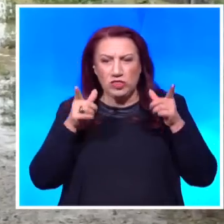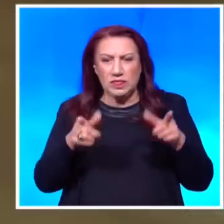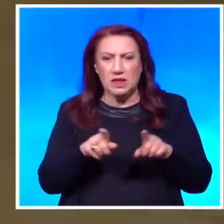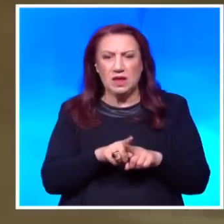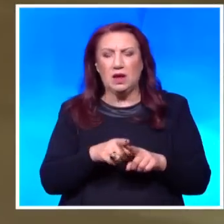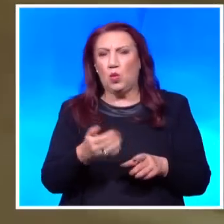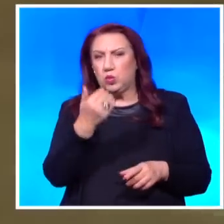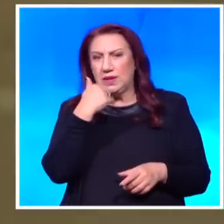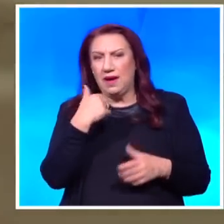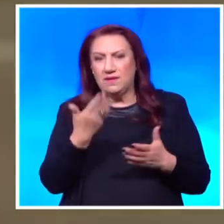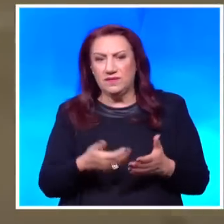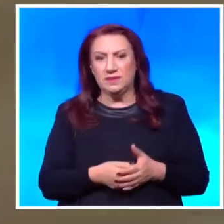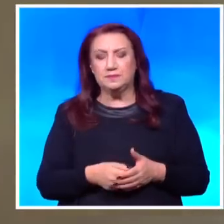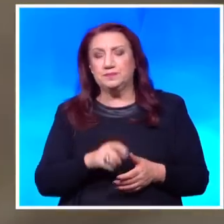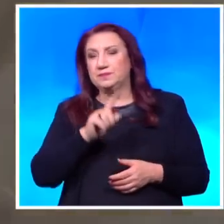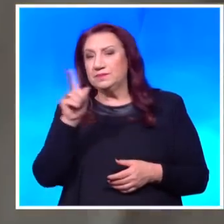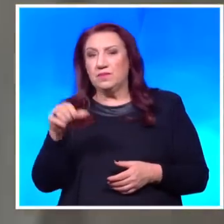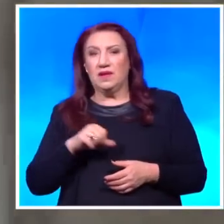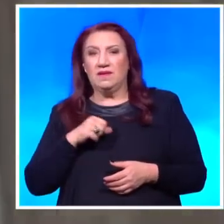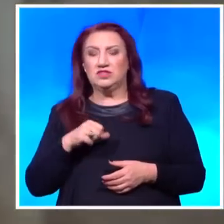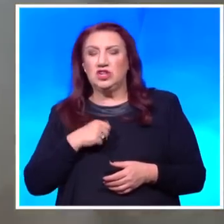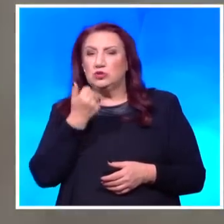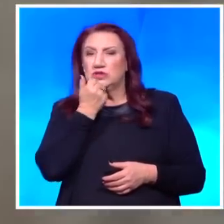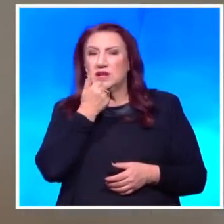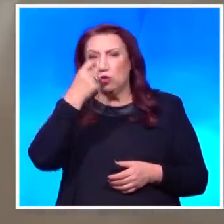Наводнените къщи във врачанското село Чирен са 40.